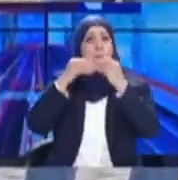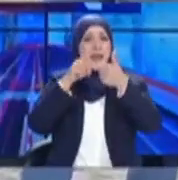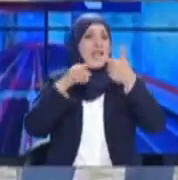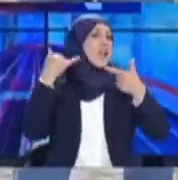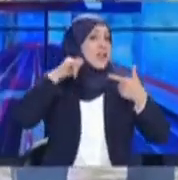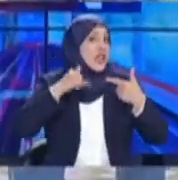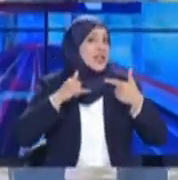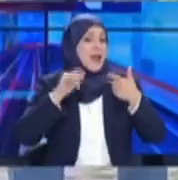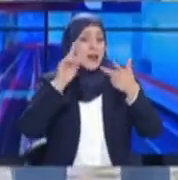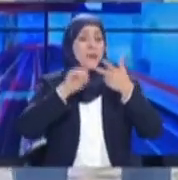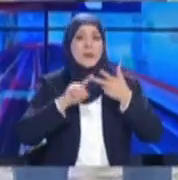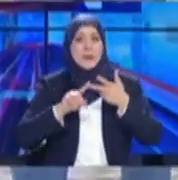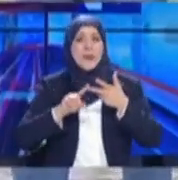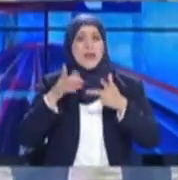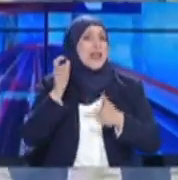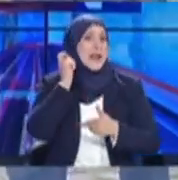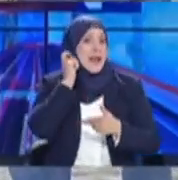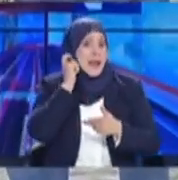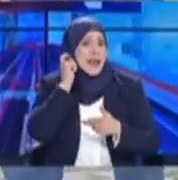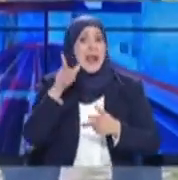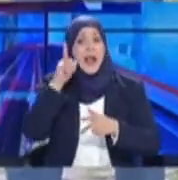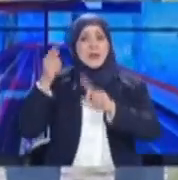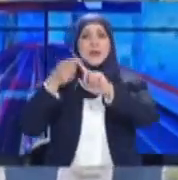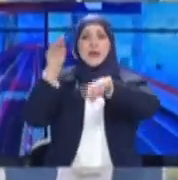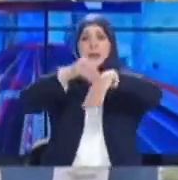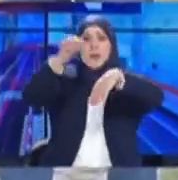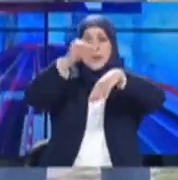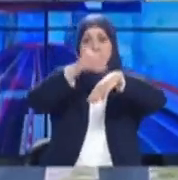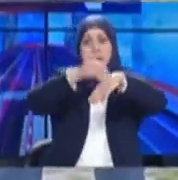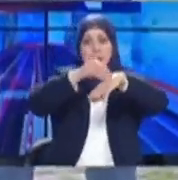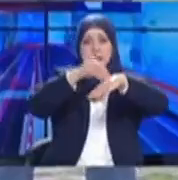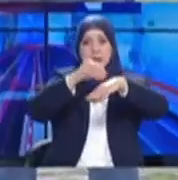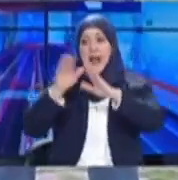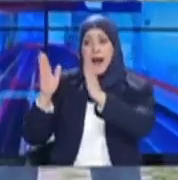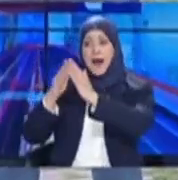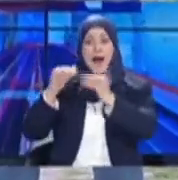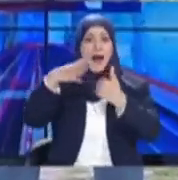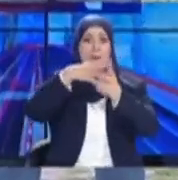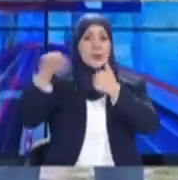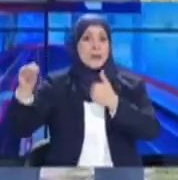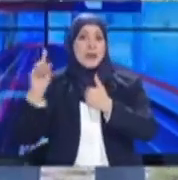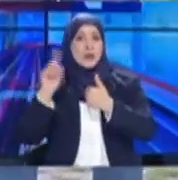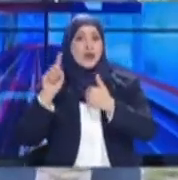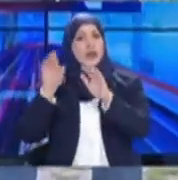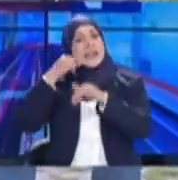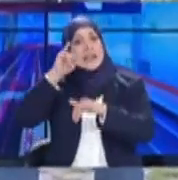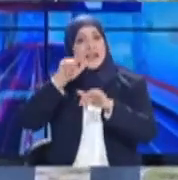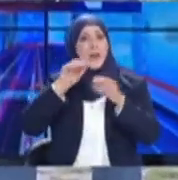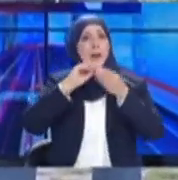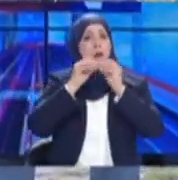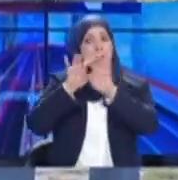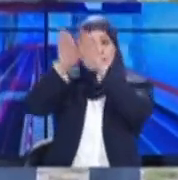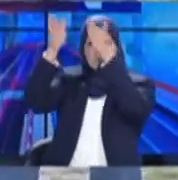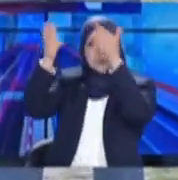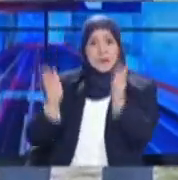في المستوى بال جسرين تحذيرا القاعه عزل للتقبيل بيت الله وسلم ما